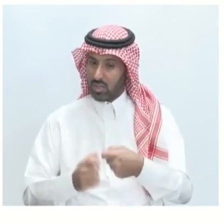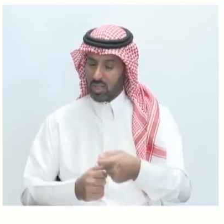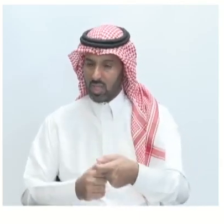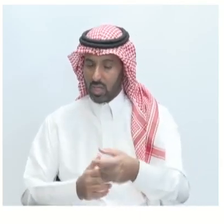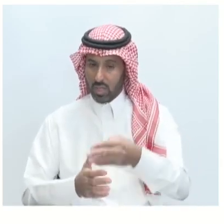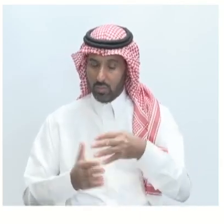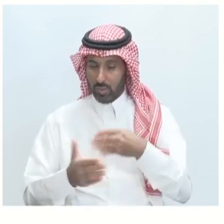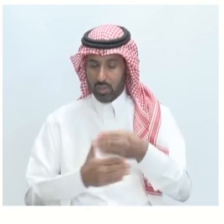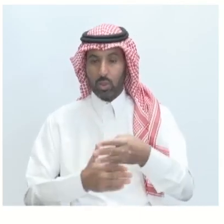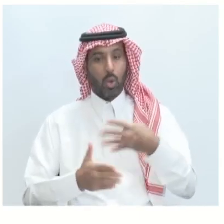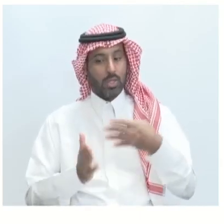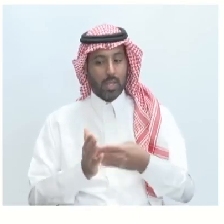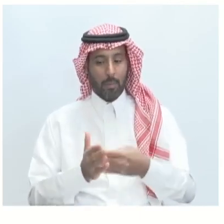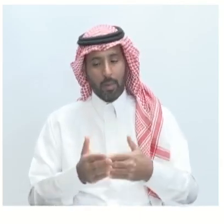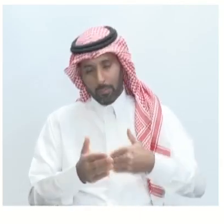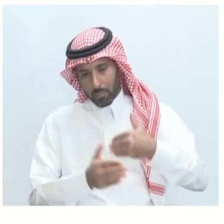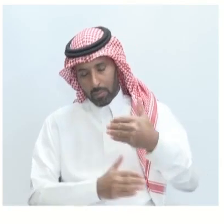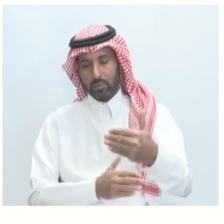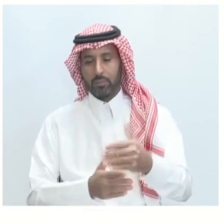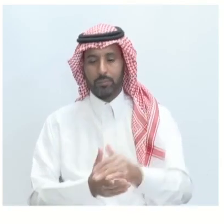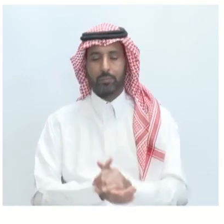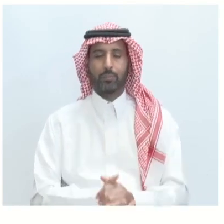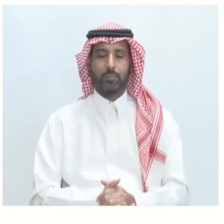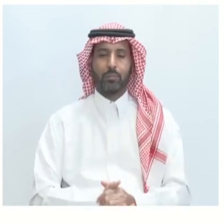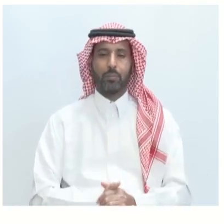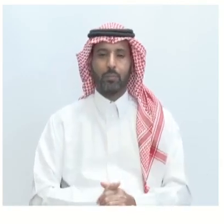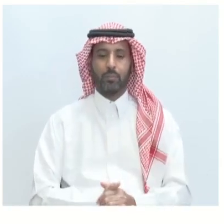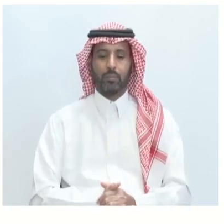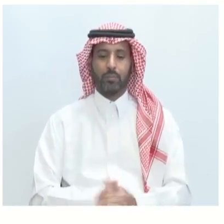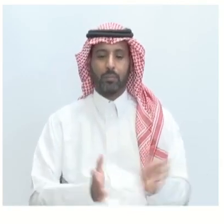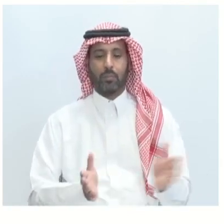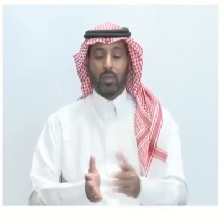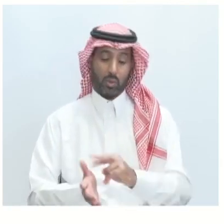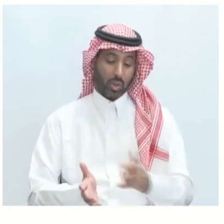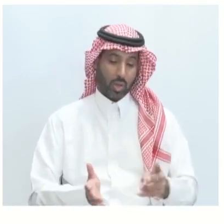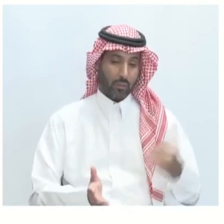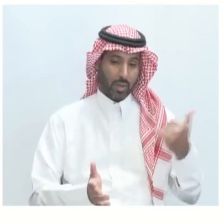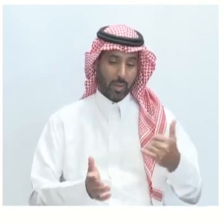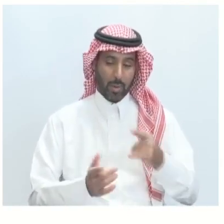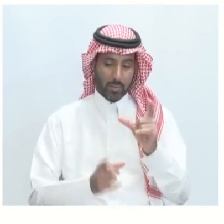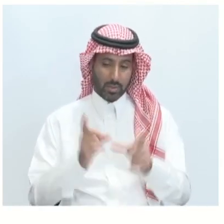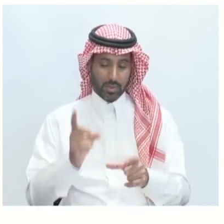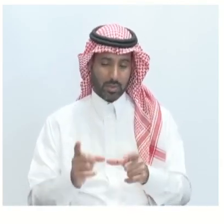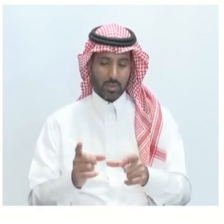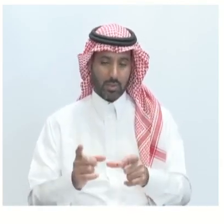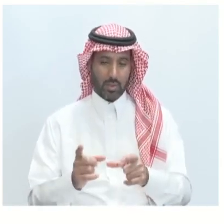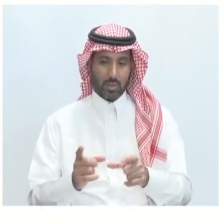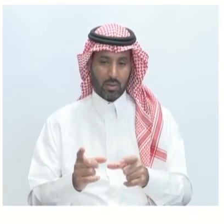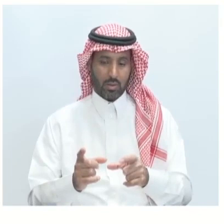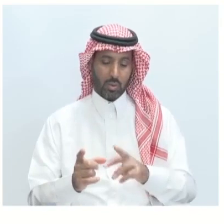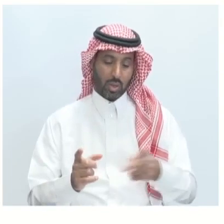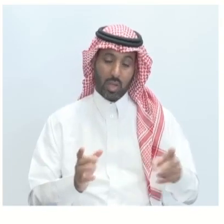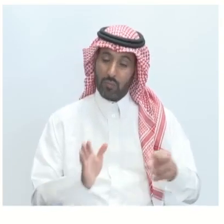احد الافكار لانه ابنائي وبنات الطلاب في هذه المرحله تختلف الاهتمامات فتختلف